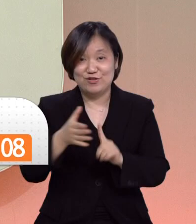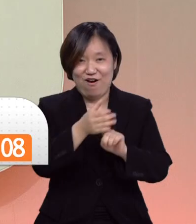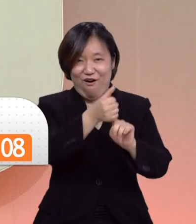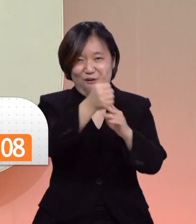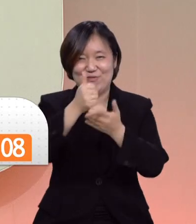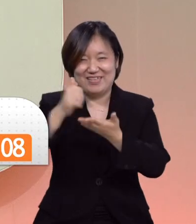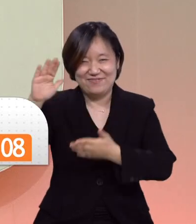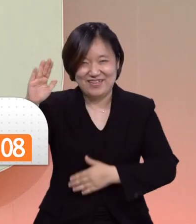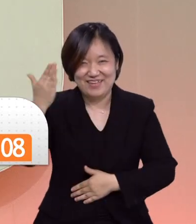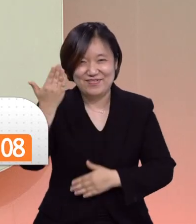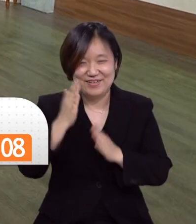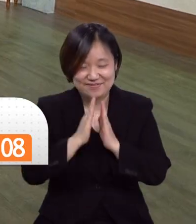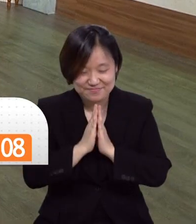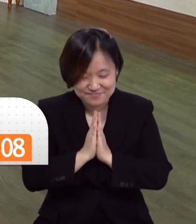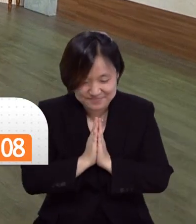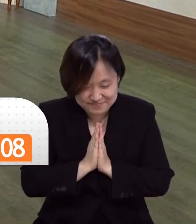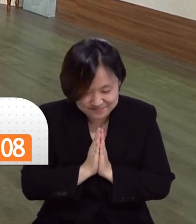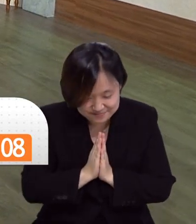성불하십시오